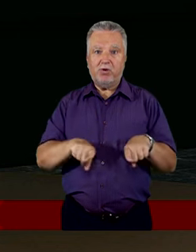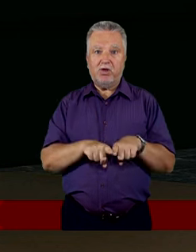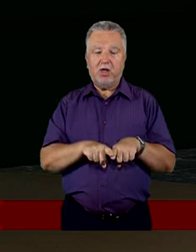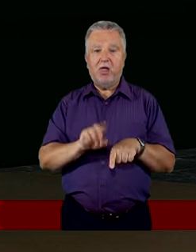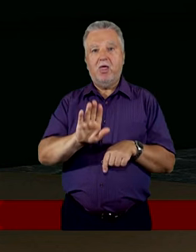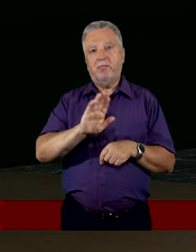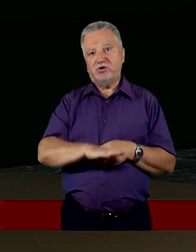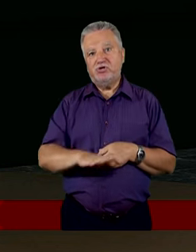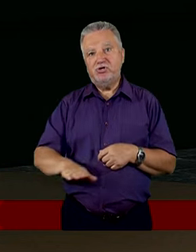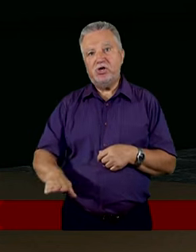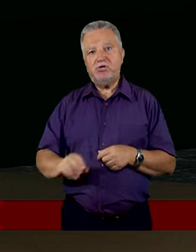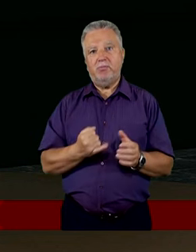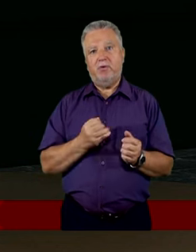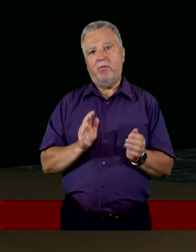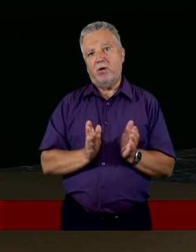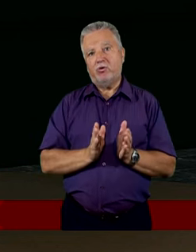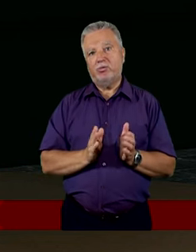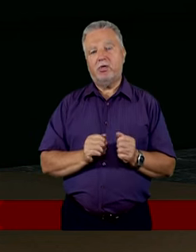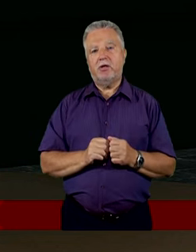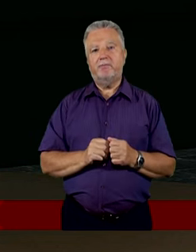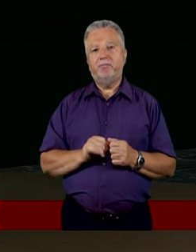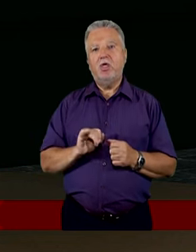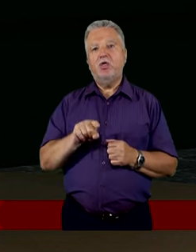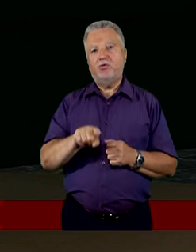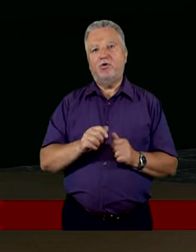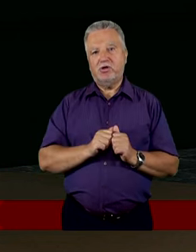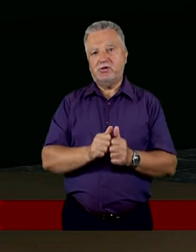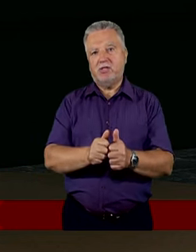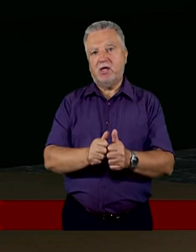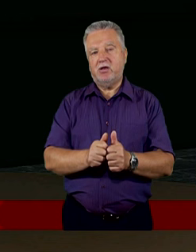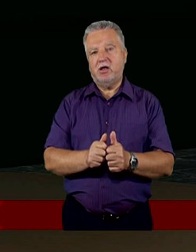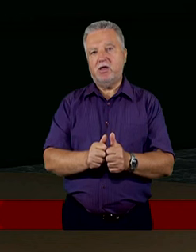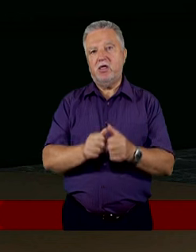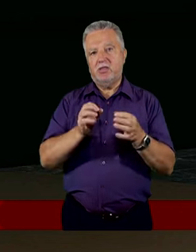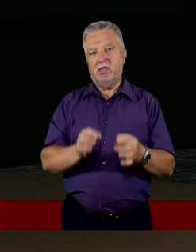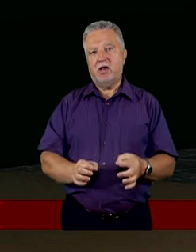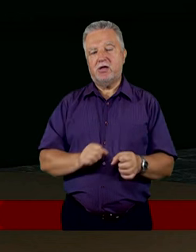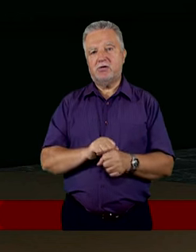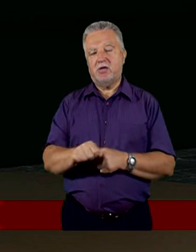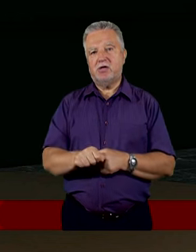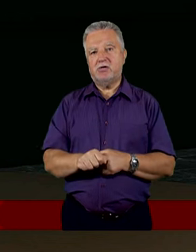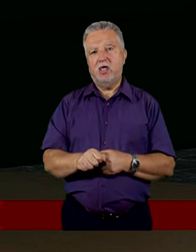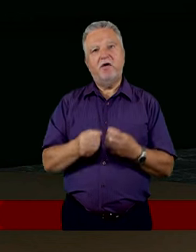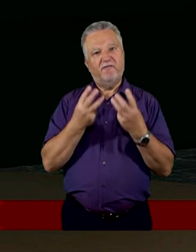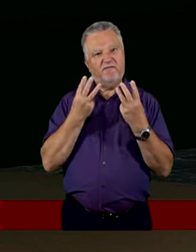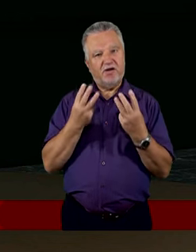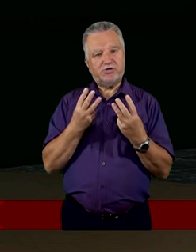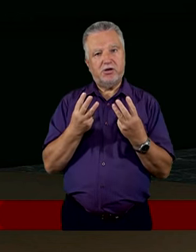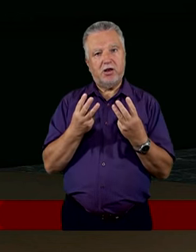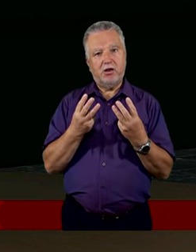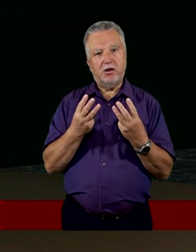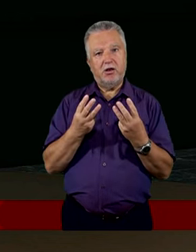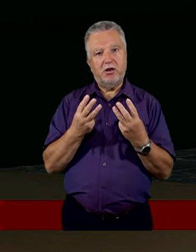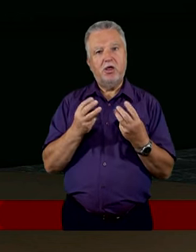spełnienia. Masz dzieci małe i twoja rola teraz jest rolą bardzo